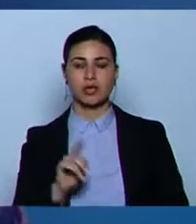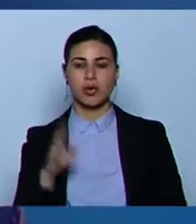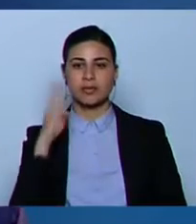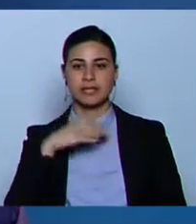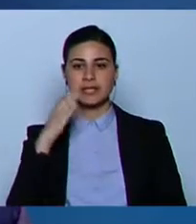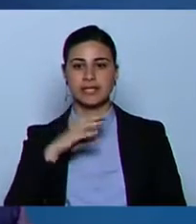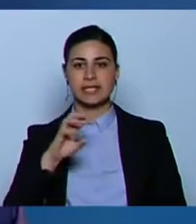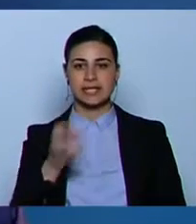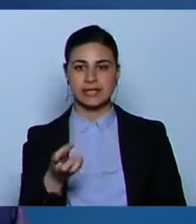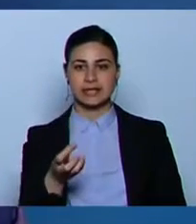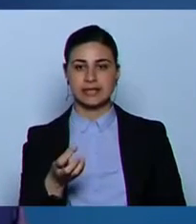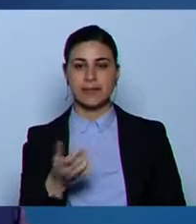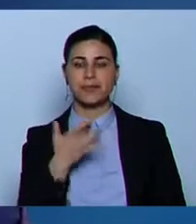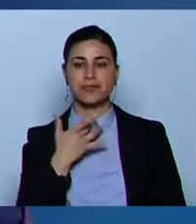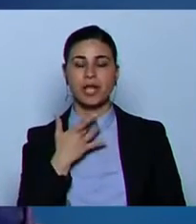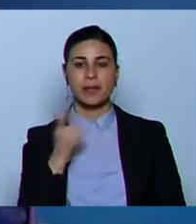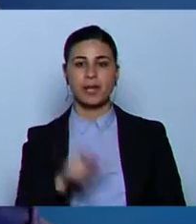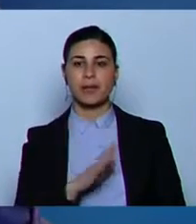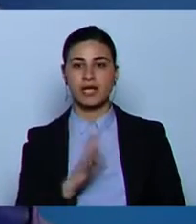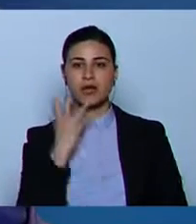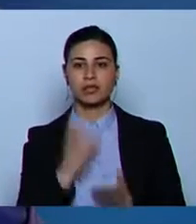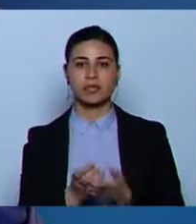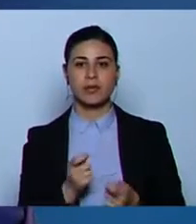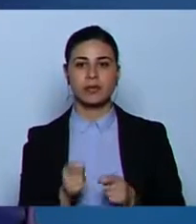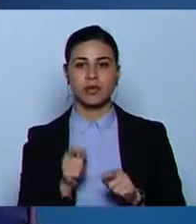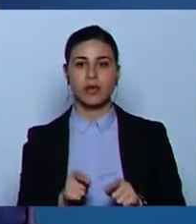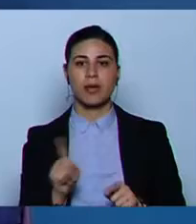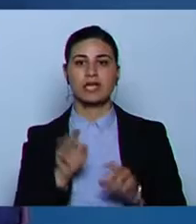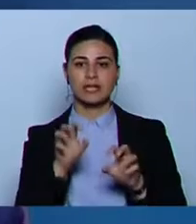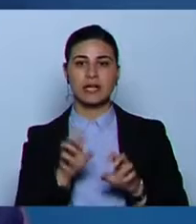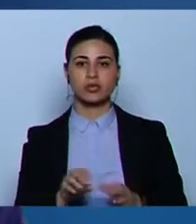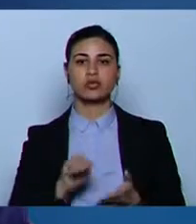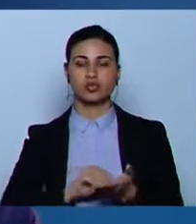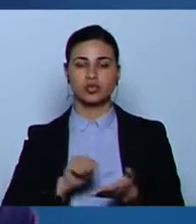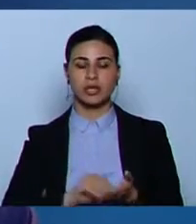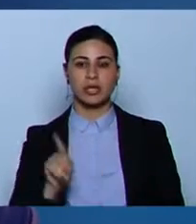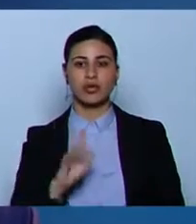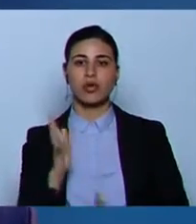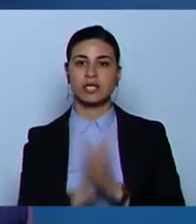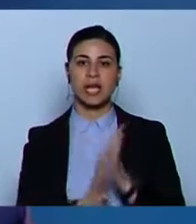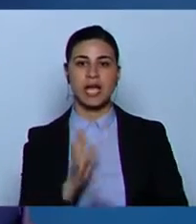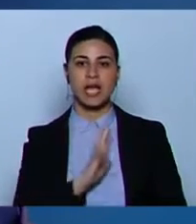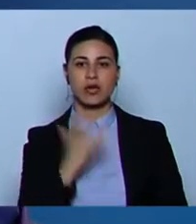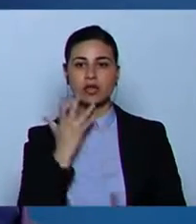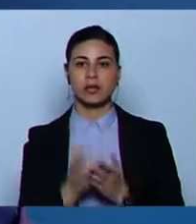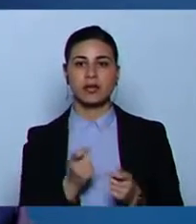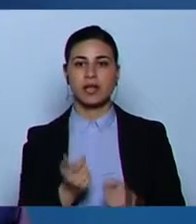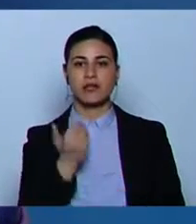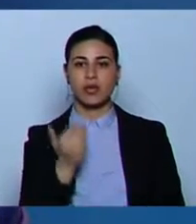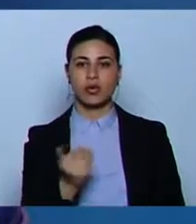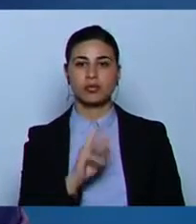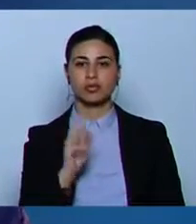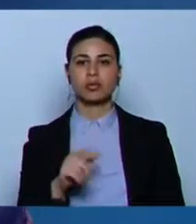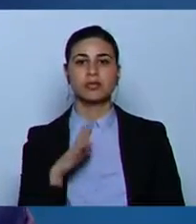წყლის გამგებელი არ იყოს ადგილობრივი თვითმართველობა, რაც კანონში უწერია, რომ ტყე არ იყოს ადგილობრივი თვითმართველობა,